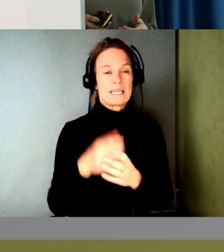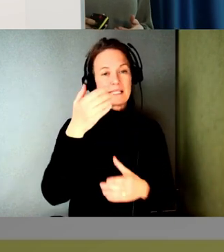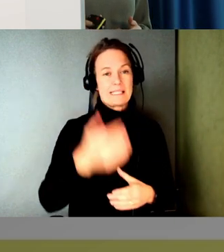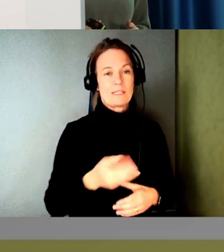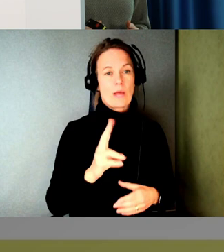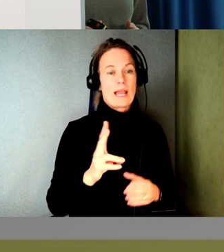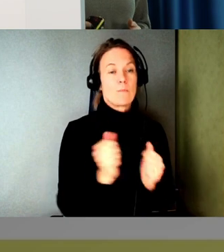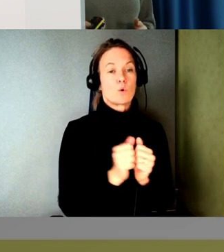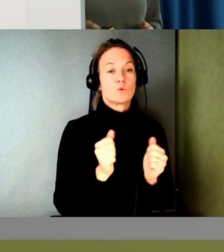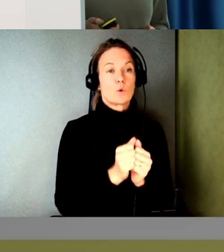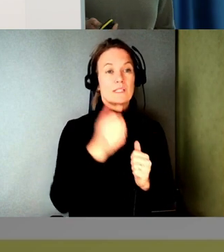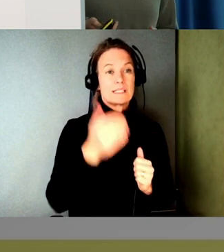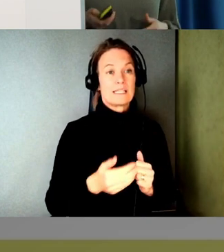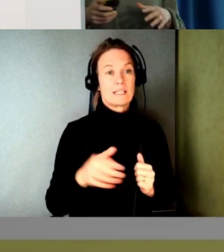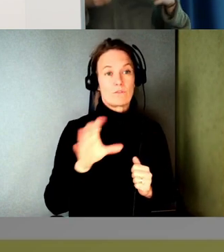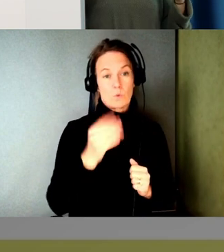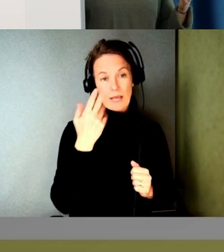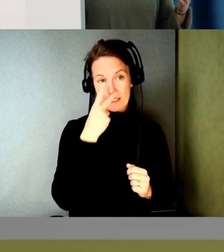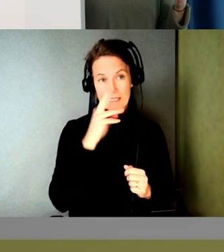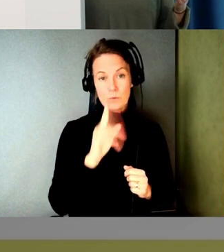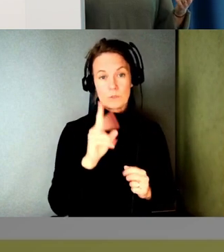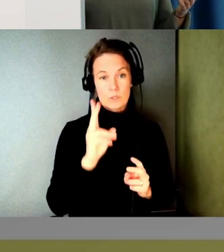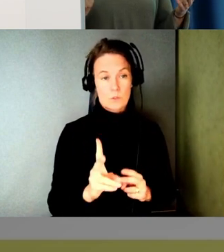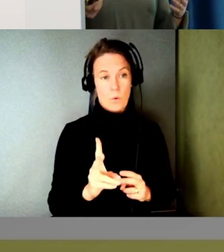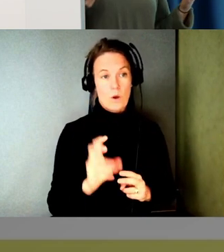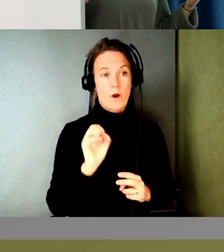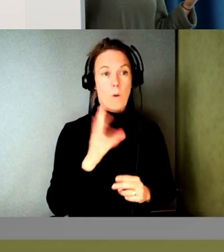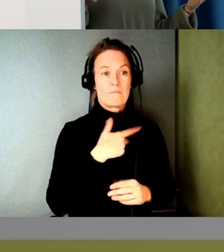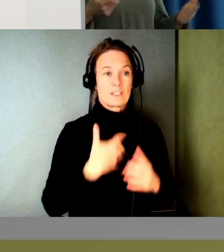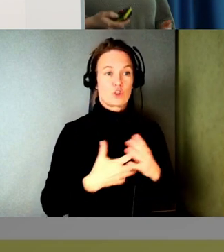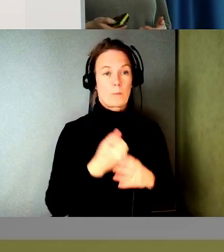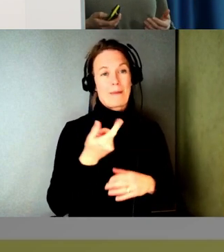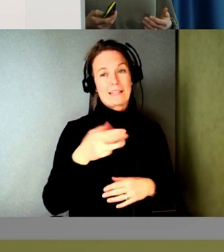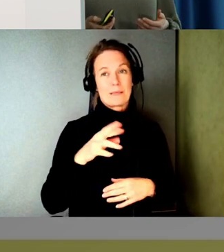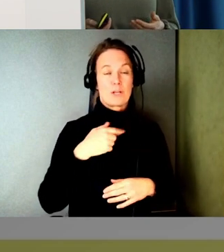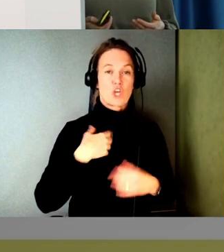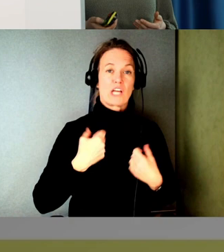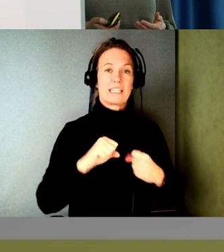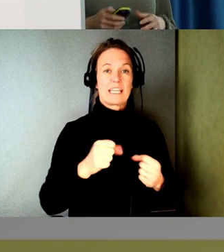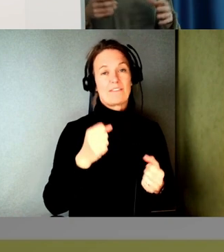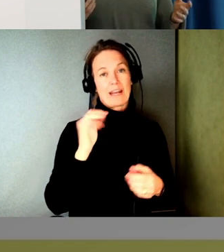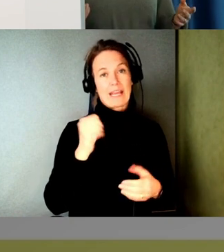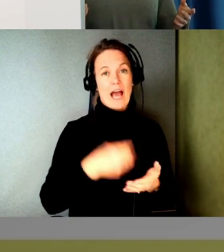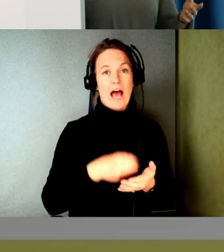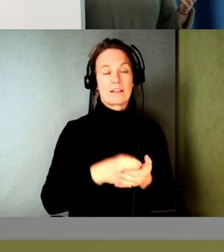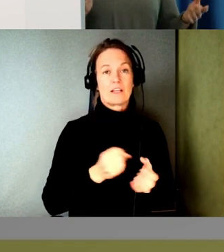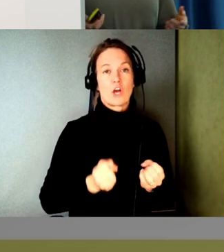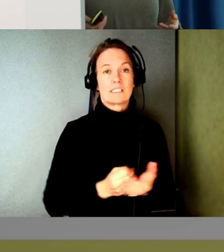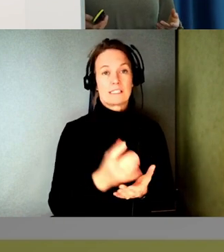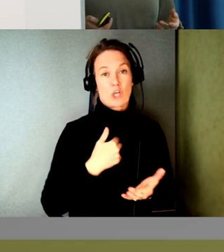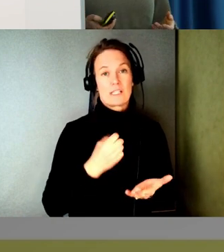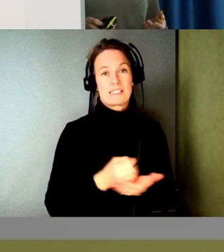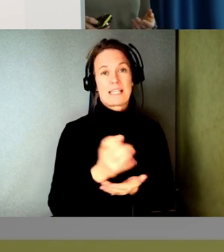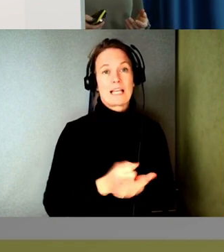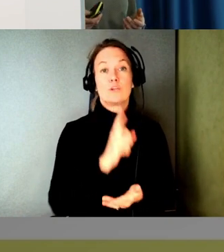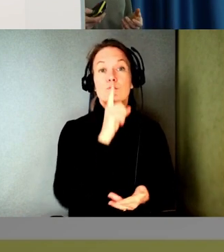skulle det kunna se ut så här eh om vi har ett exempel att jag driver en e-handel där jag säljer ljus i olika